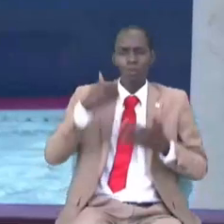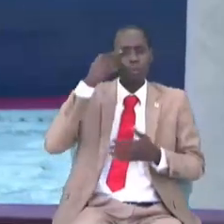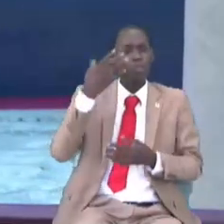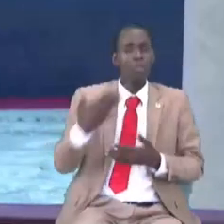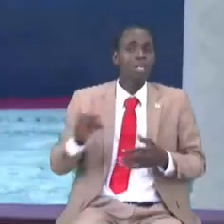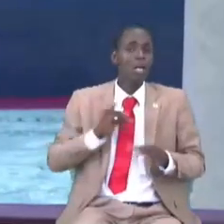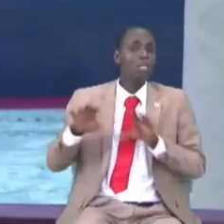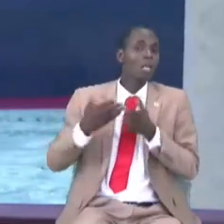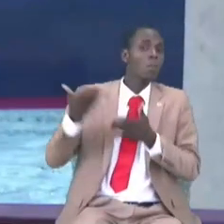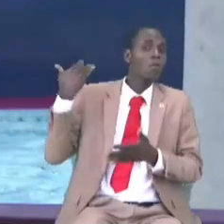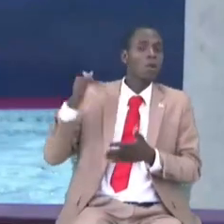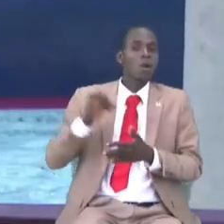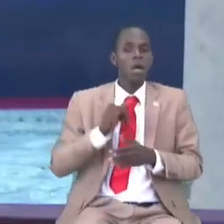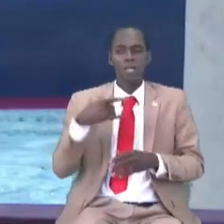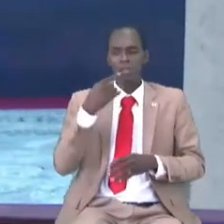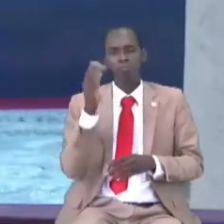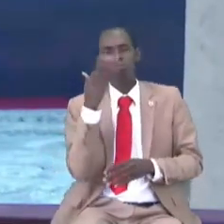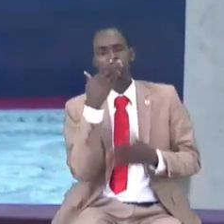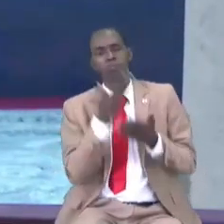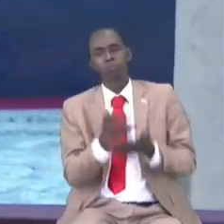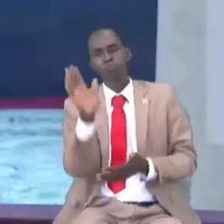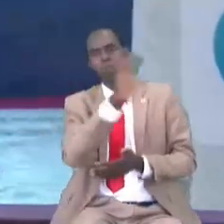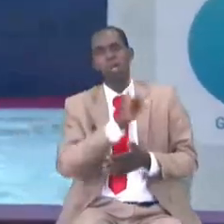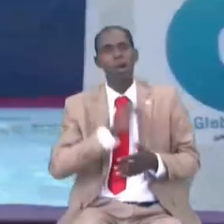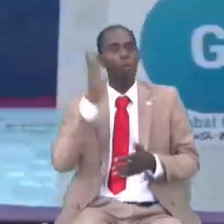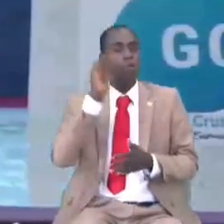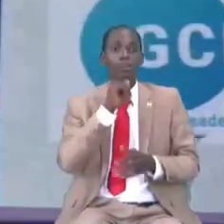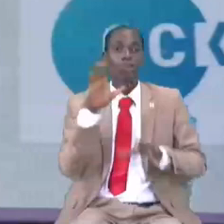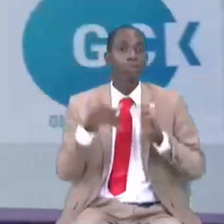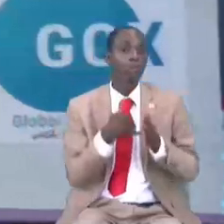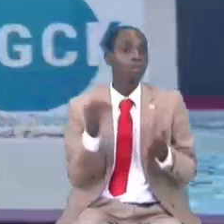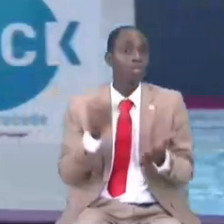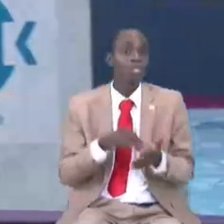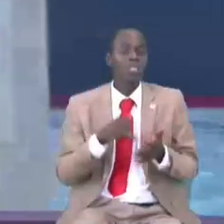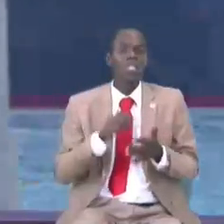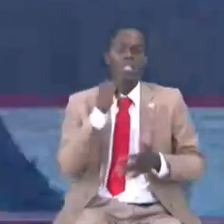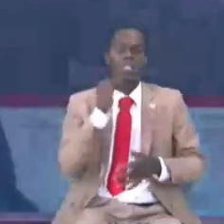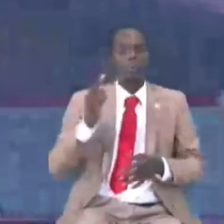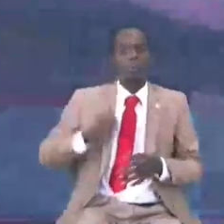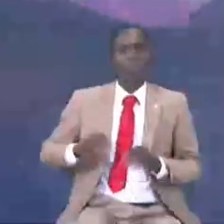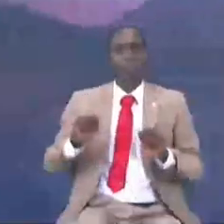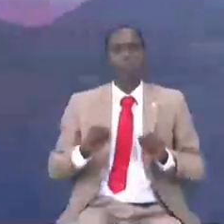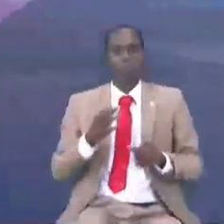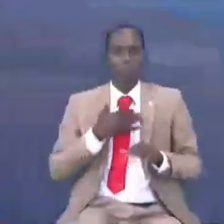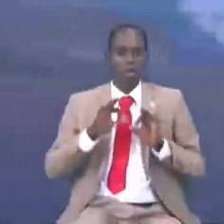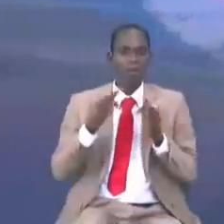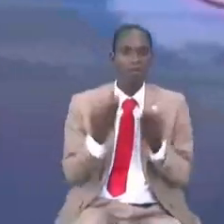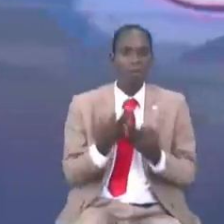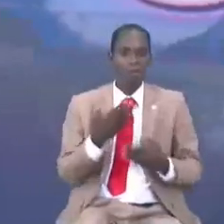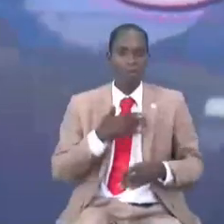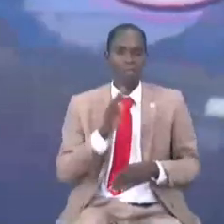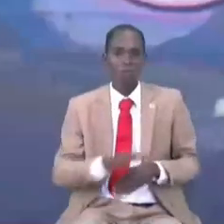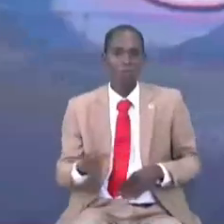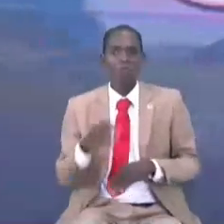plus. C'est profitable. Ma famille, mes enfants, ils regardaient ma vie, ils disaient, oh